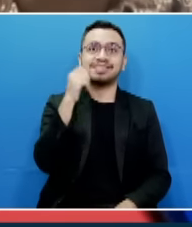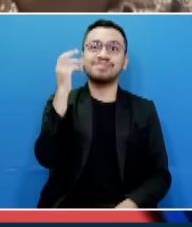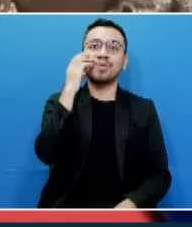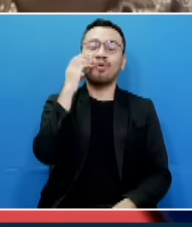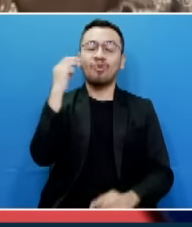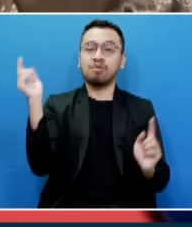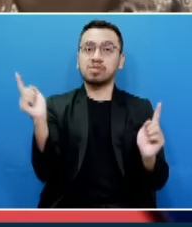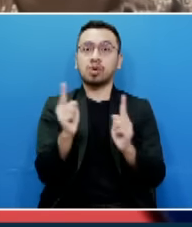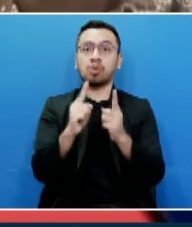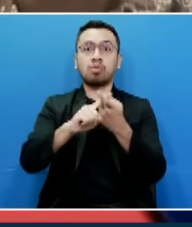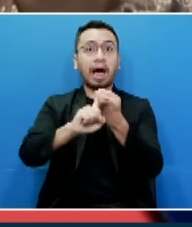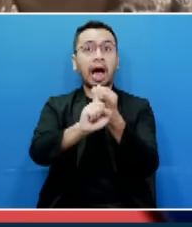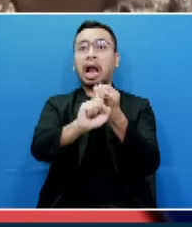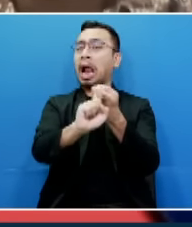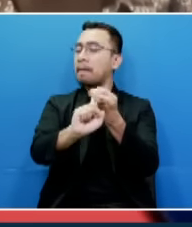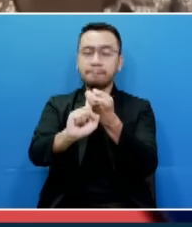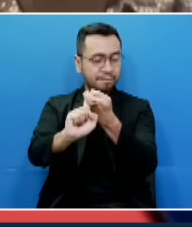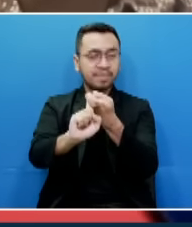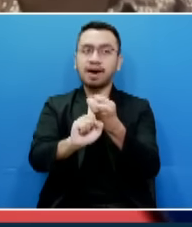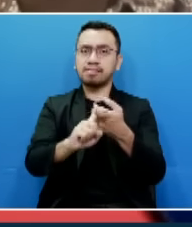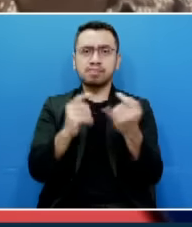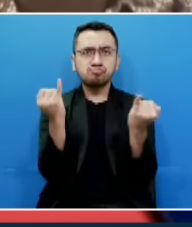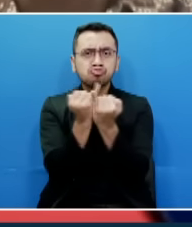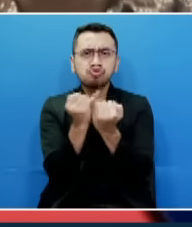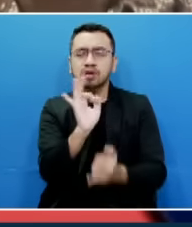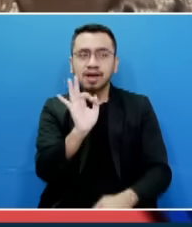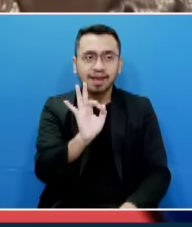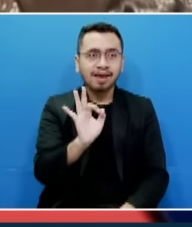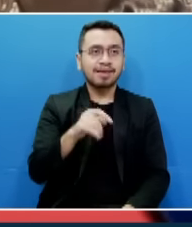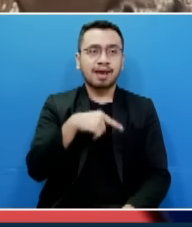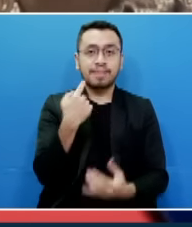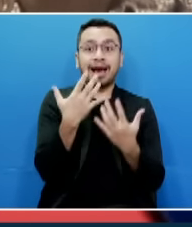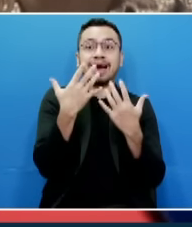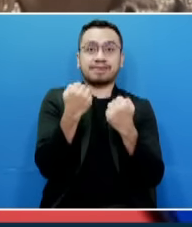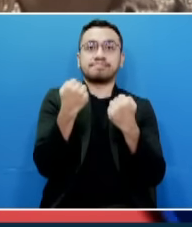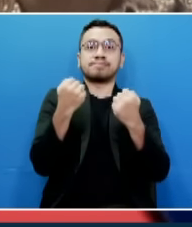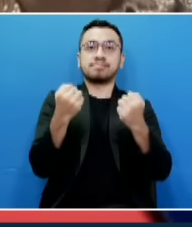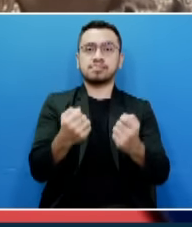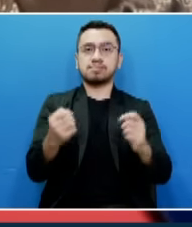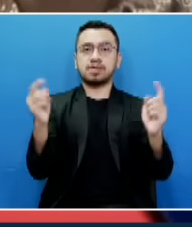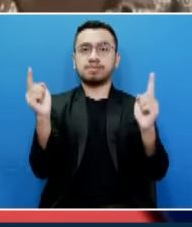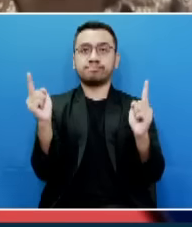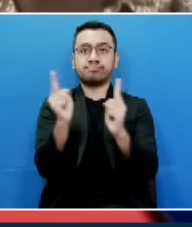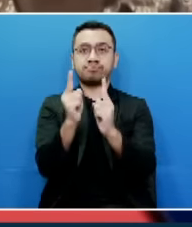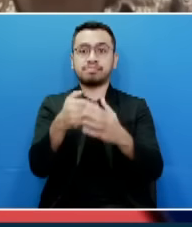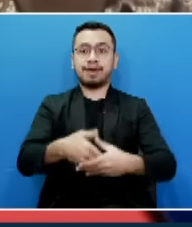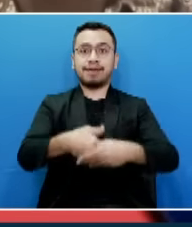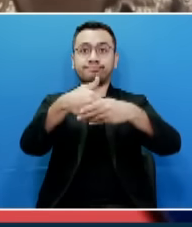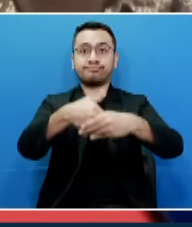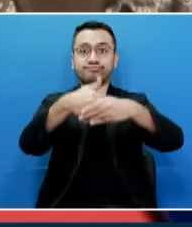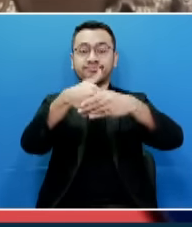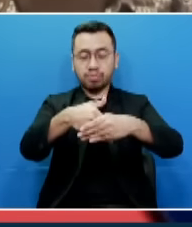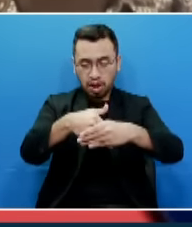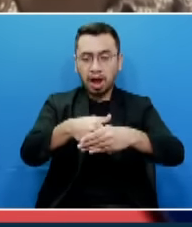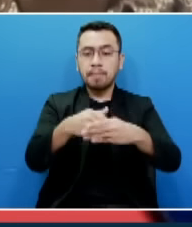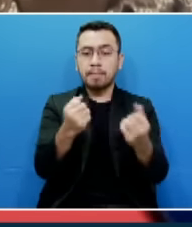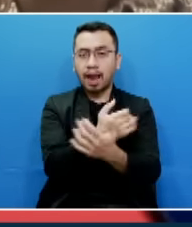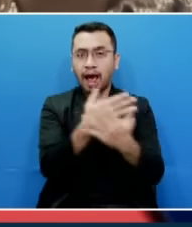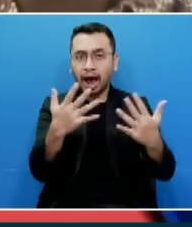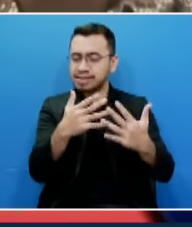tanda-tanda permusuhan mudah-mudahan semangat ini menjalar ke bawah artinya sebagai sebuah momen kita menghargai